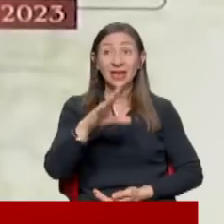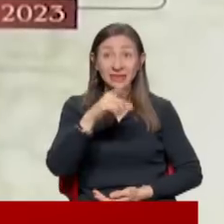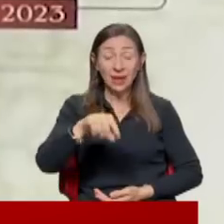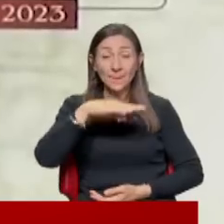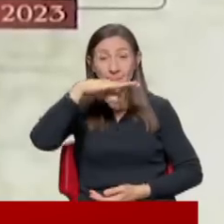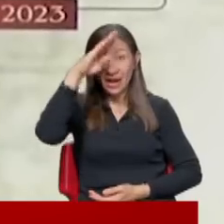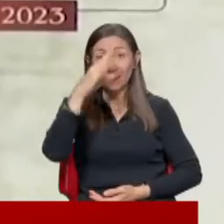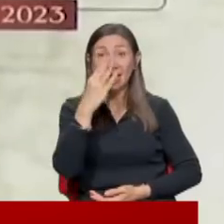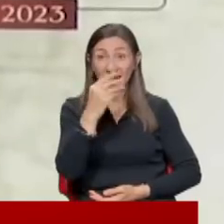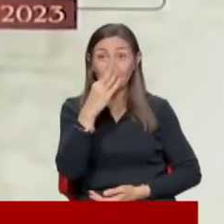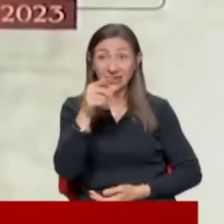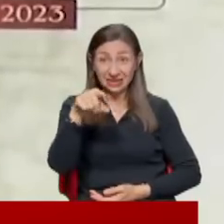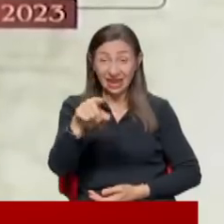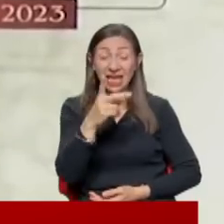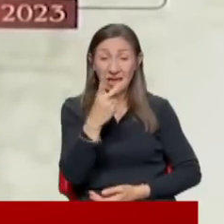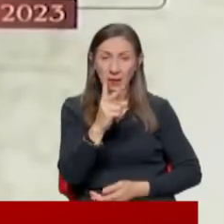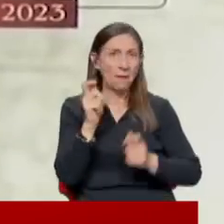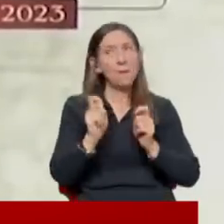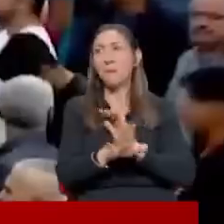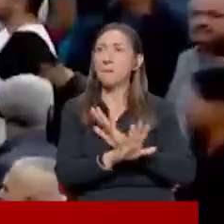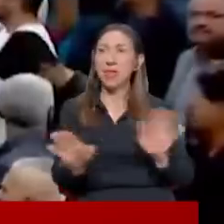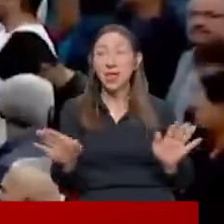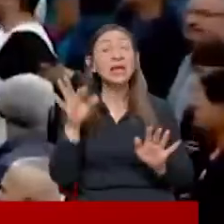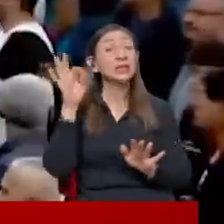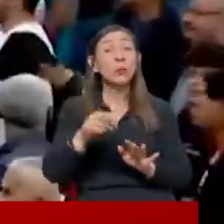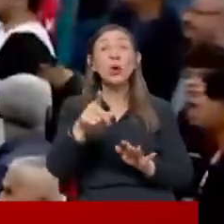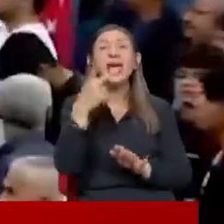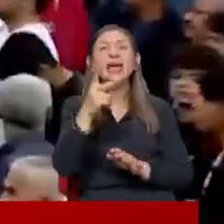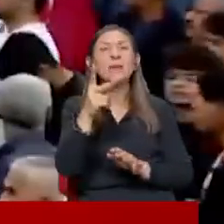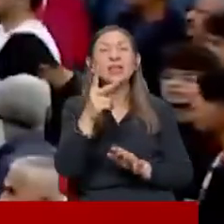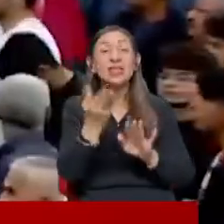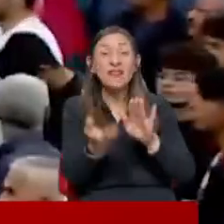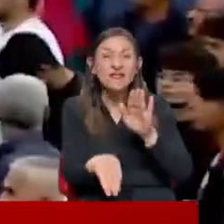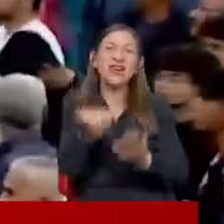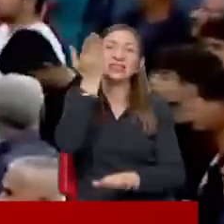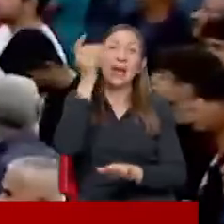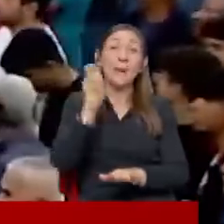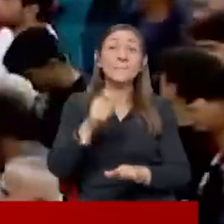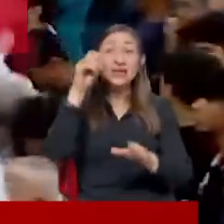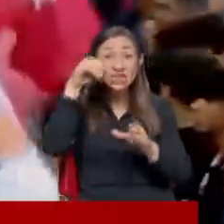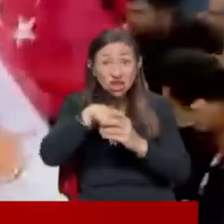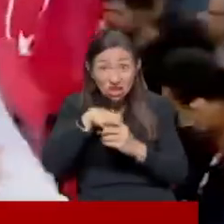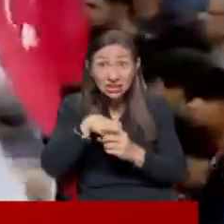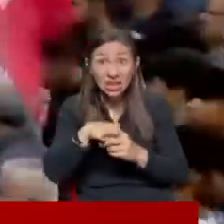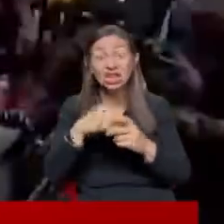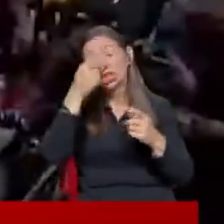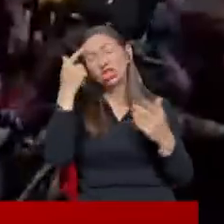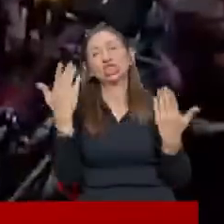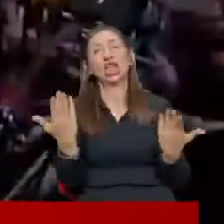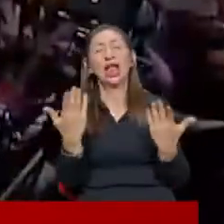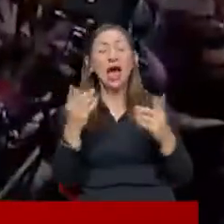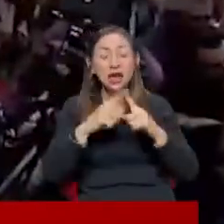Emeklilerimizin bayram ikramiyesini 2000 liraya çıkardı. Şimdi bu rakamı daha da yukarıya çıkarmanın